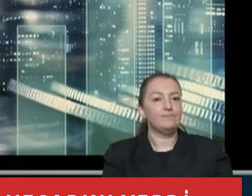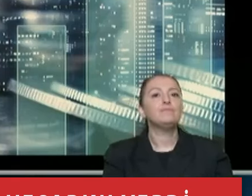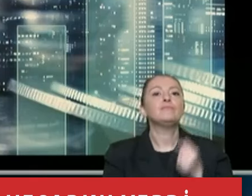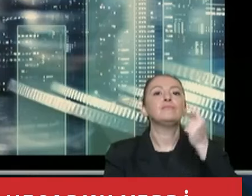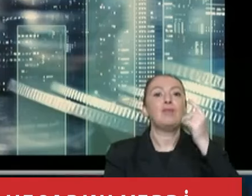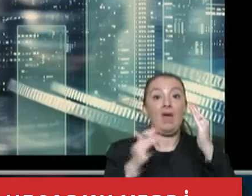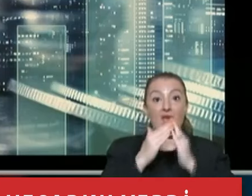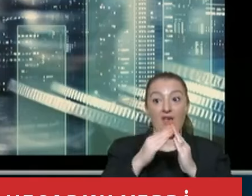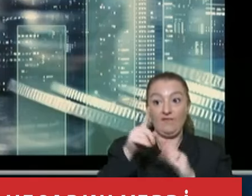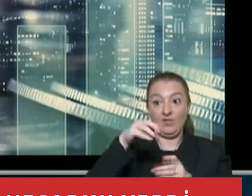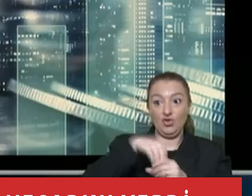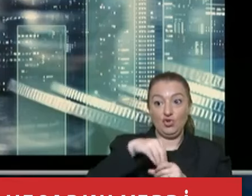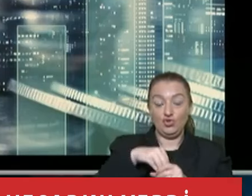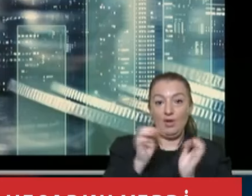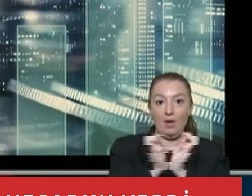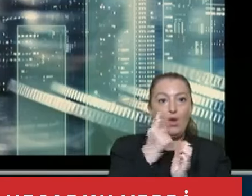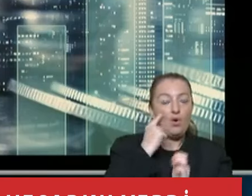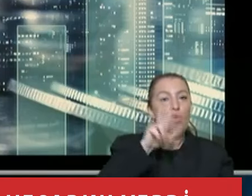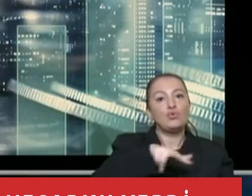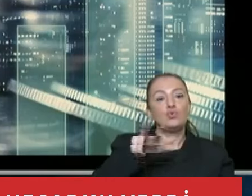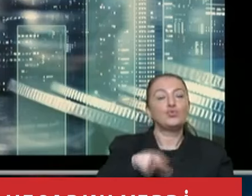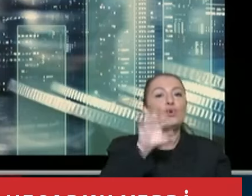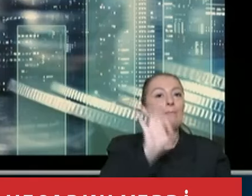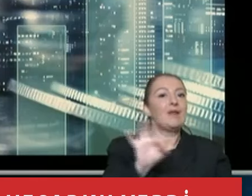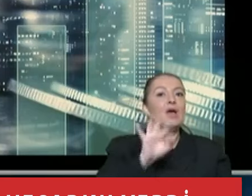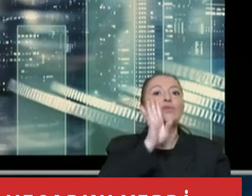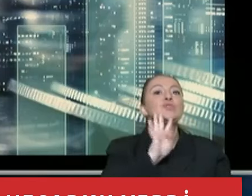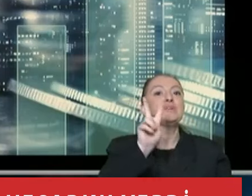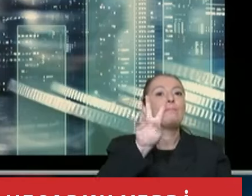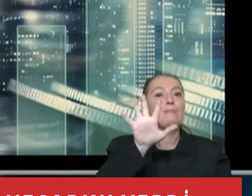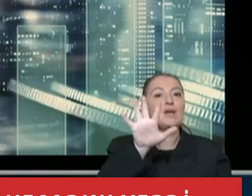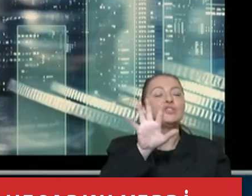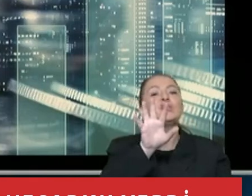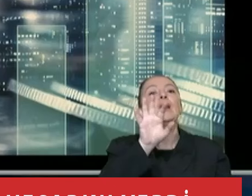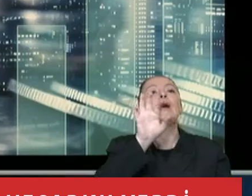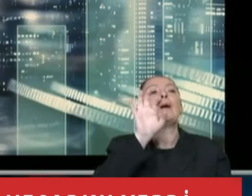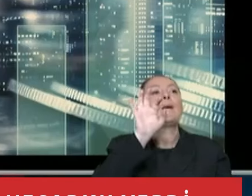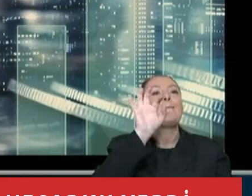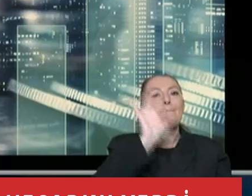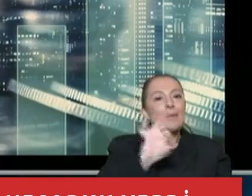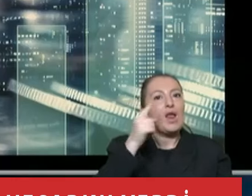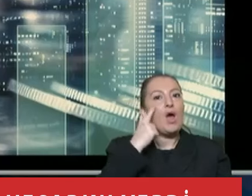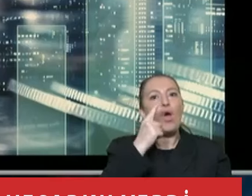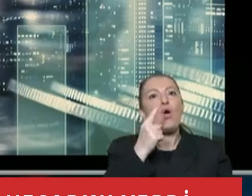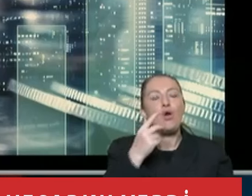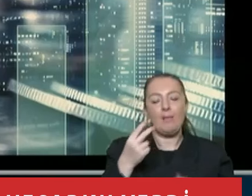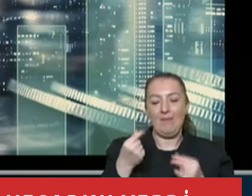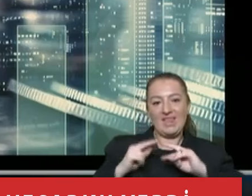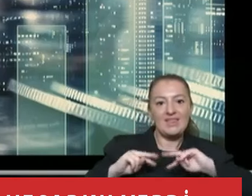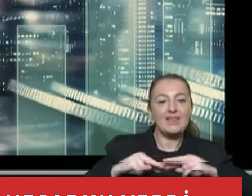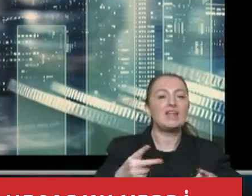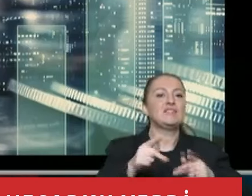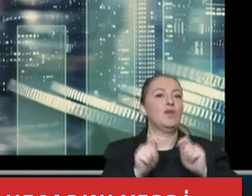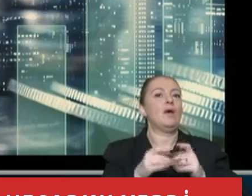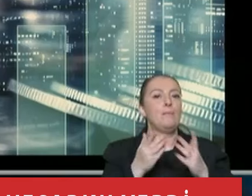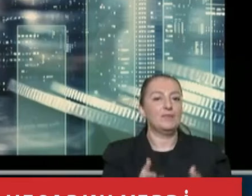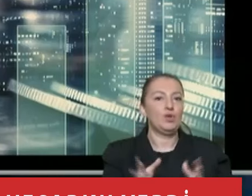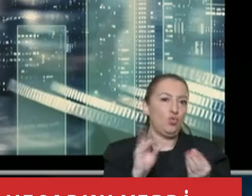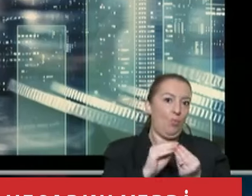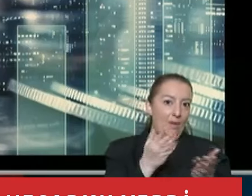halkına 33 milyar 425 milyon lira cari transfer gerçekleştirdik